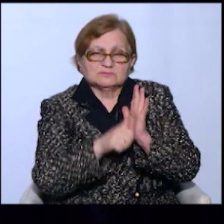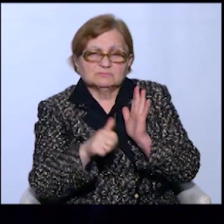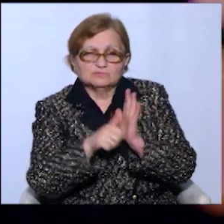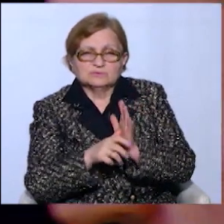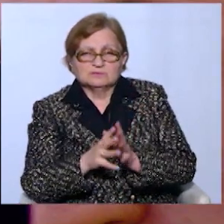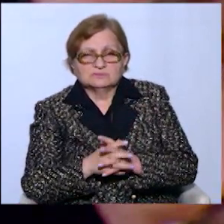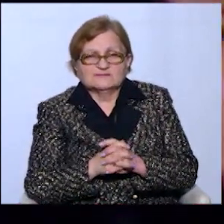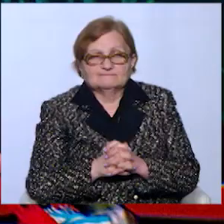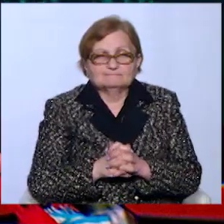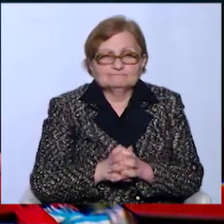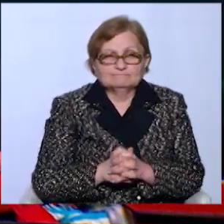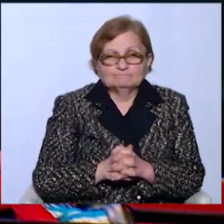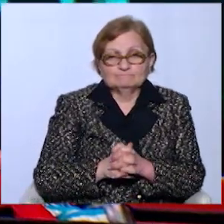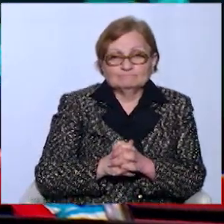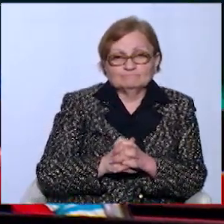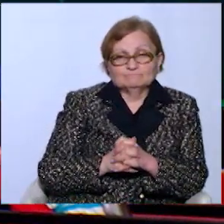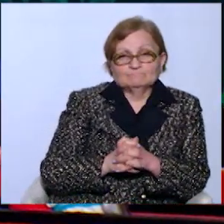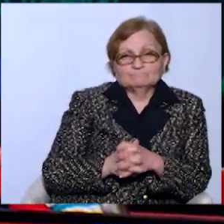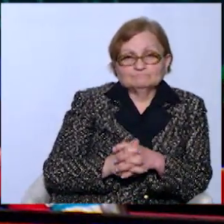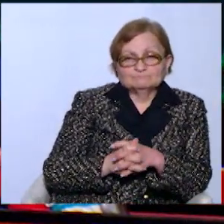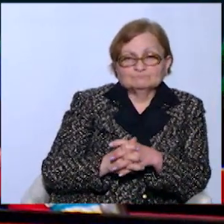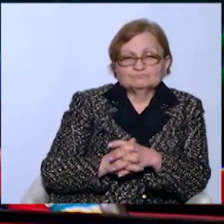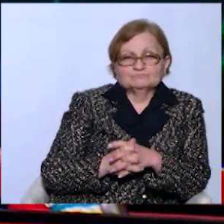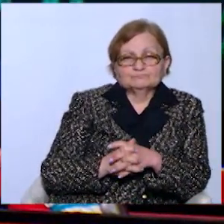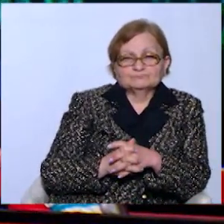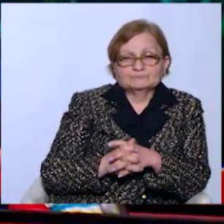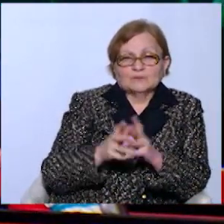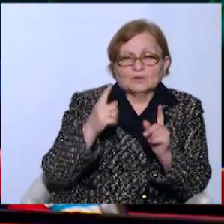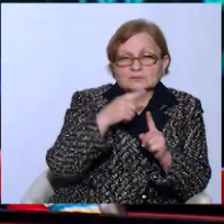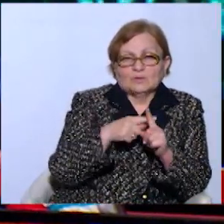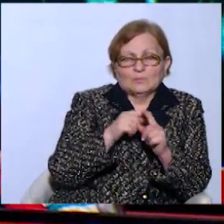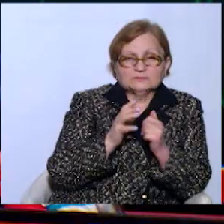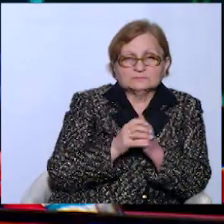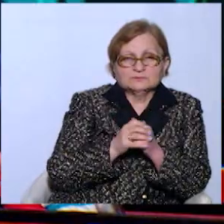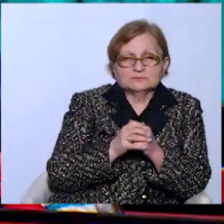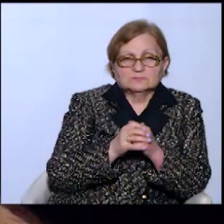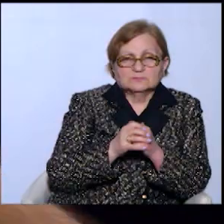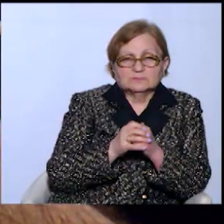366 და 366 ლარს დავუმატებ